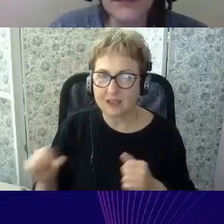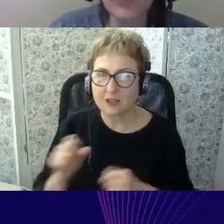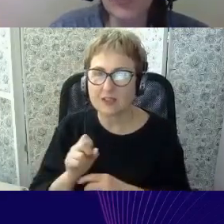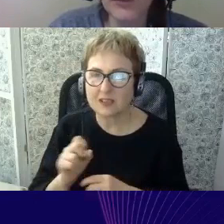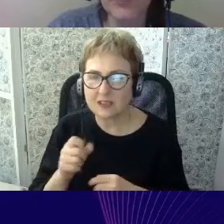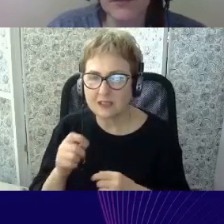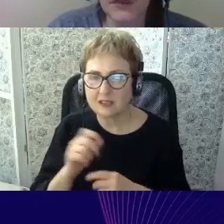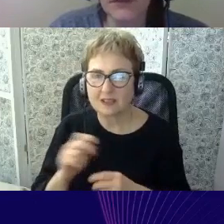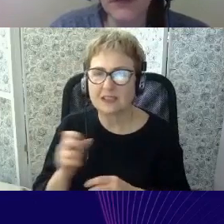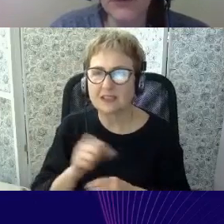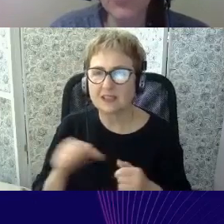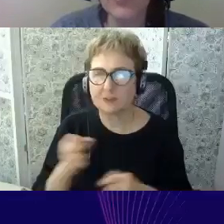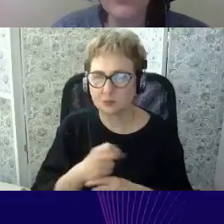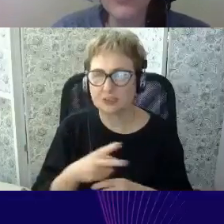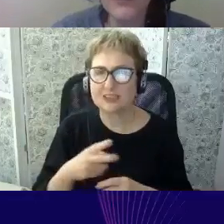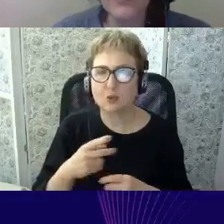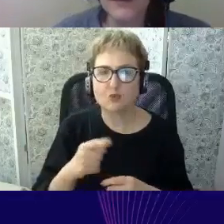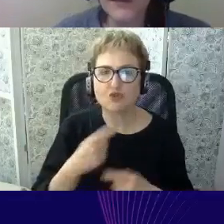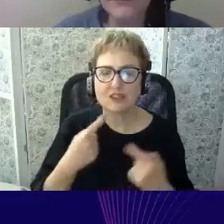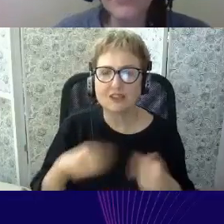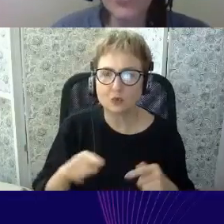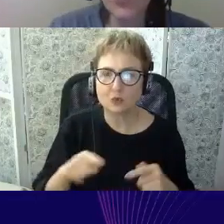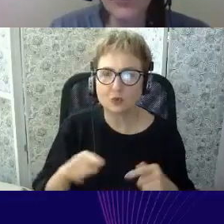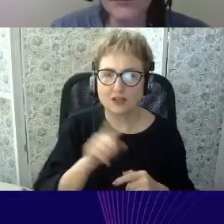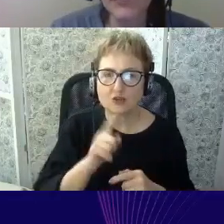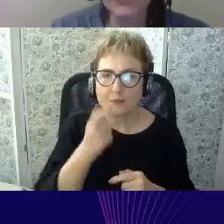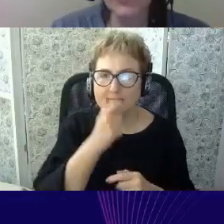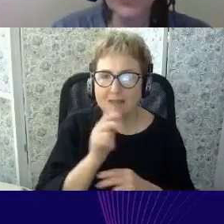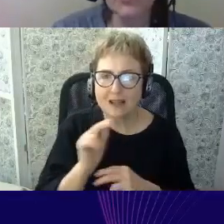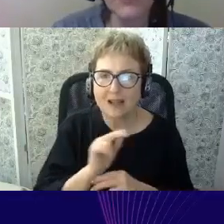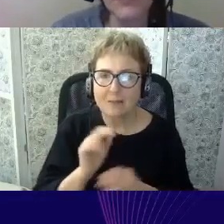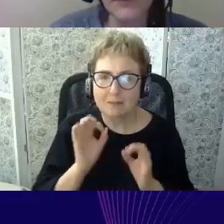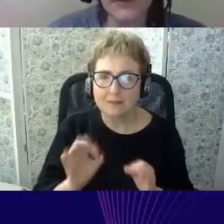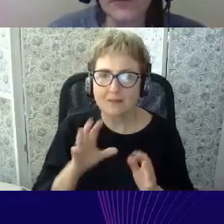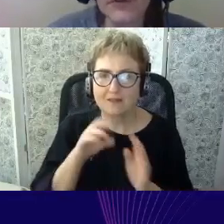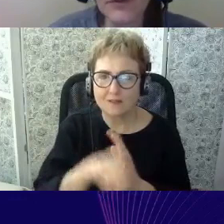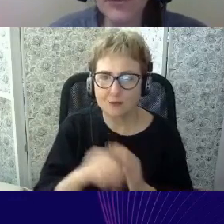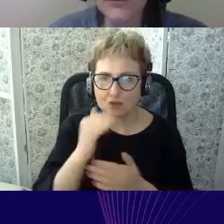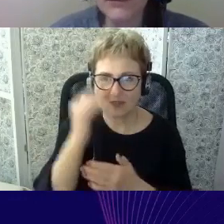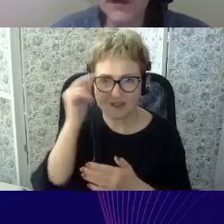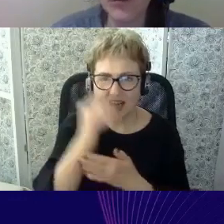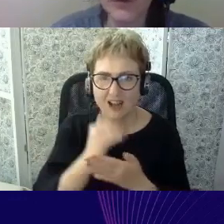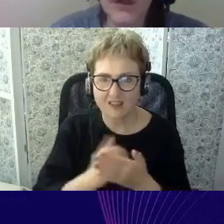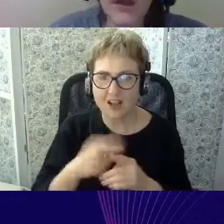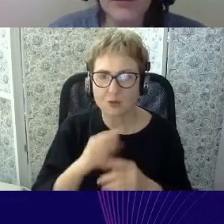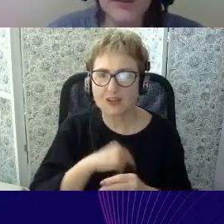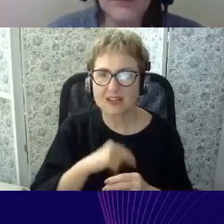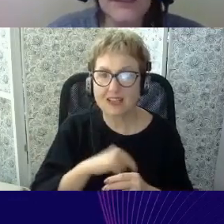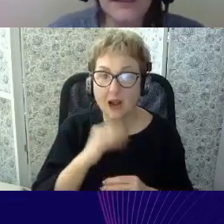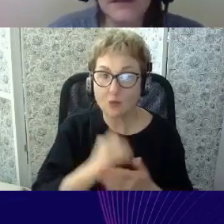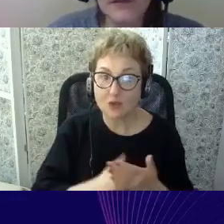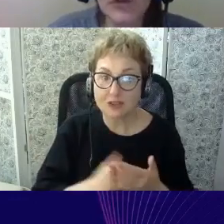учебных занятий по другим предметам, да, чтобы это корректно встроить вот в тот учебный график, который на сегодняшний день разработан.